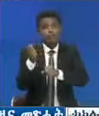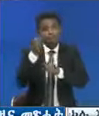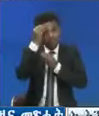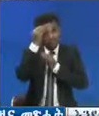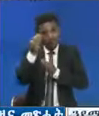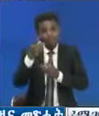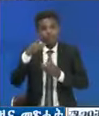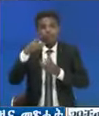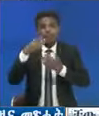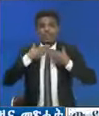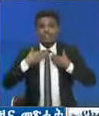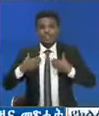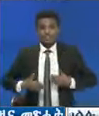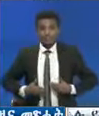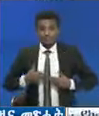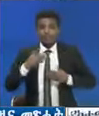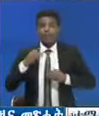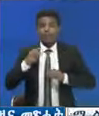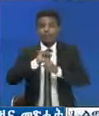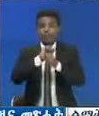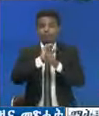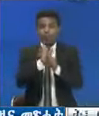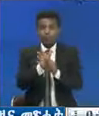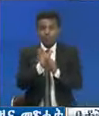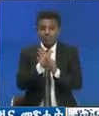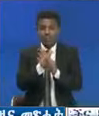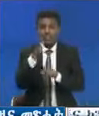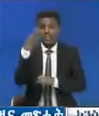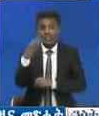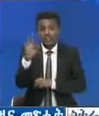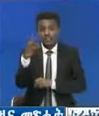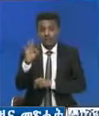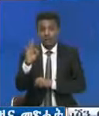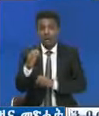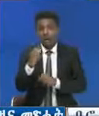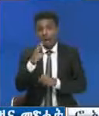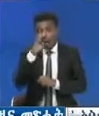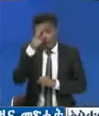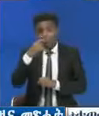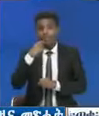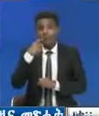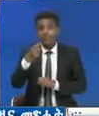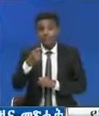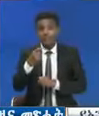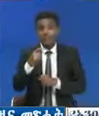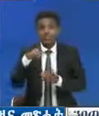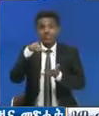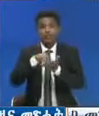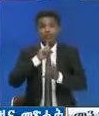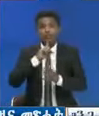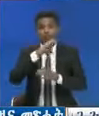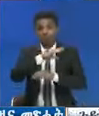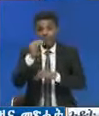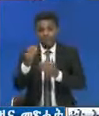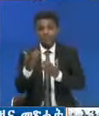በአጋጣሚ ነው መሀል ላይ ያው ኮቪድ-19 ወይም ደግሞ ኮሮና ቫይረስ ወረርሽኝ ሀፕን ያደረገበት ከተማ ሆነና እንደ ክልል ሎክ ተደረገ፣